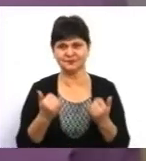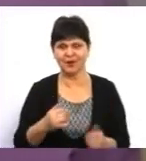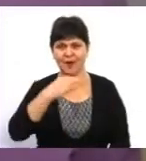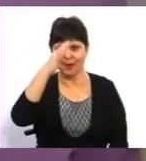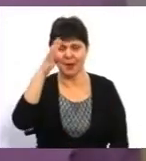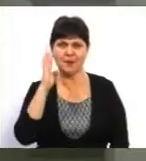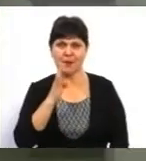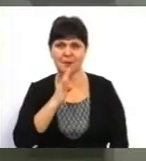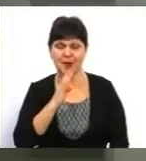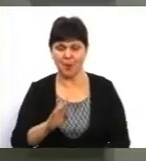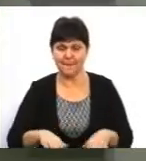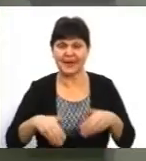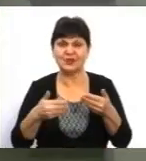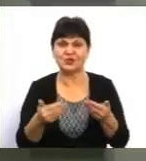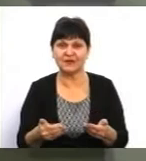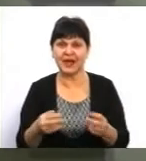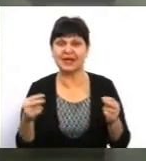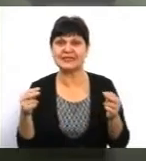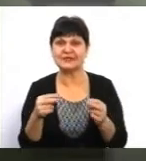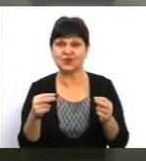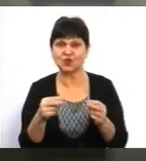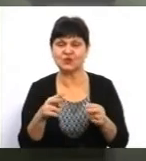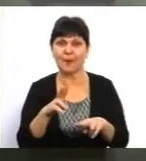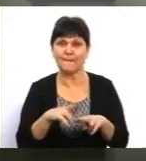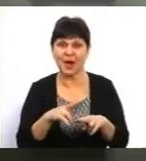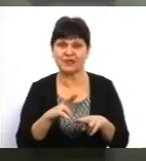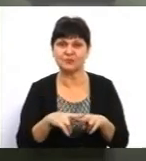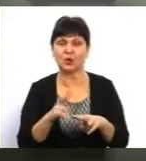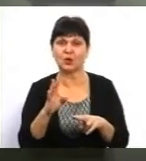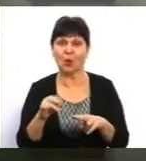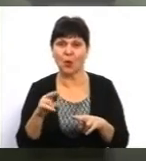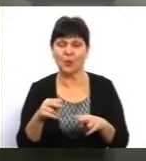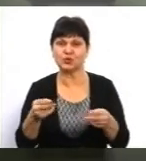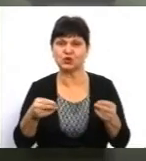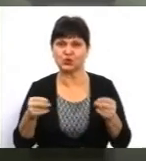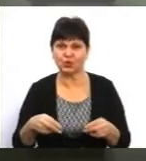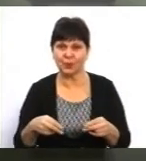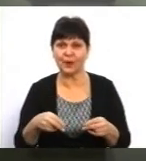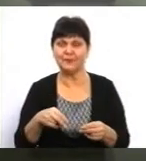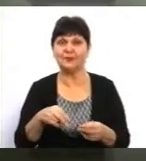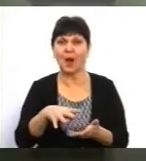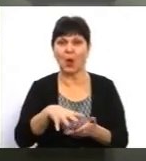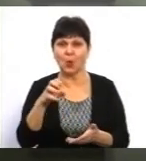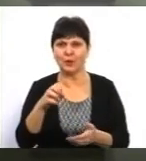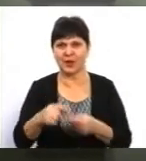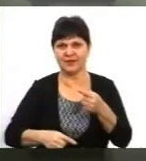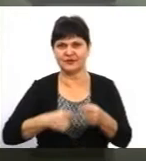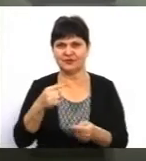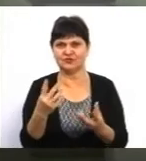оригінали паспортів та свідоцтво про шлюб та їхні ксерокопії. На слідуючий день вони вже отримують готове свідоцтво про